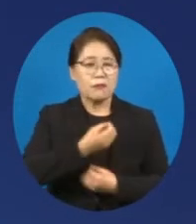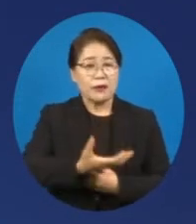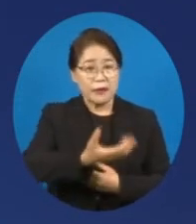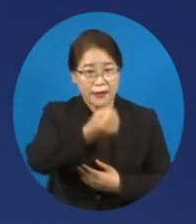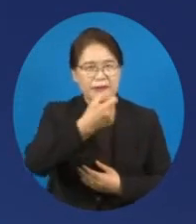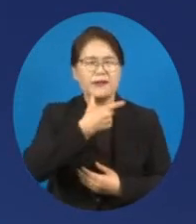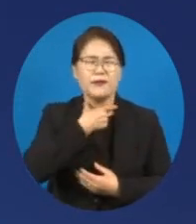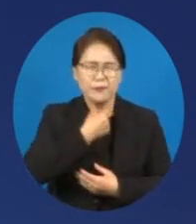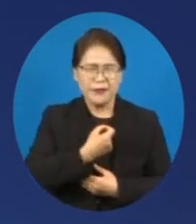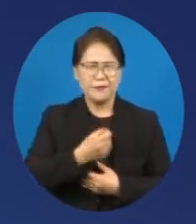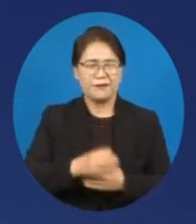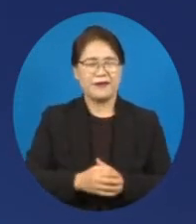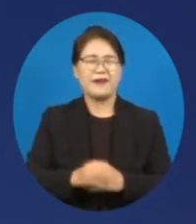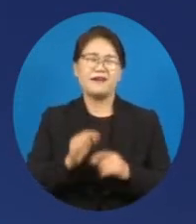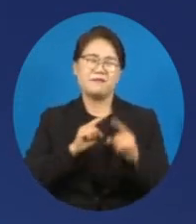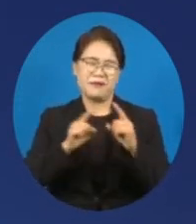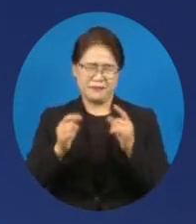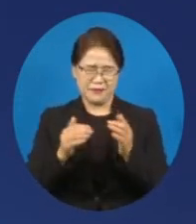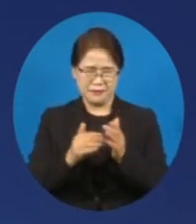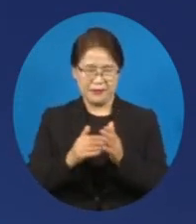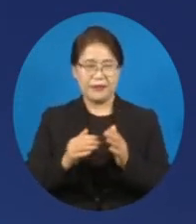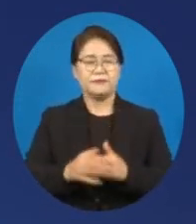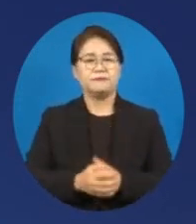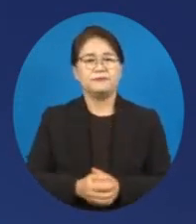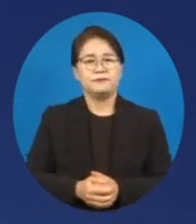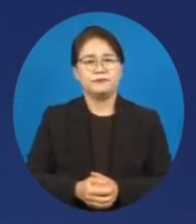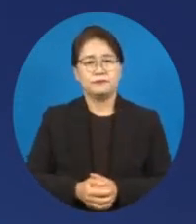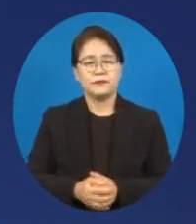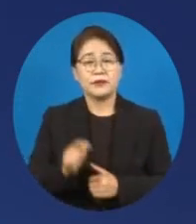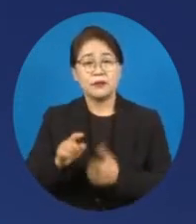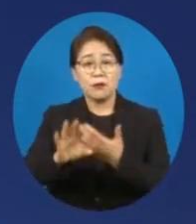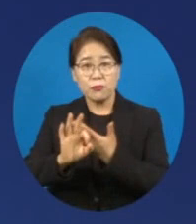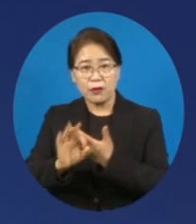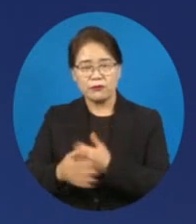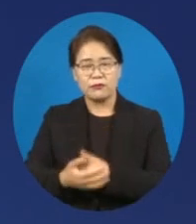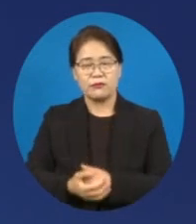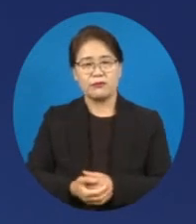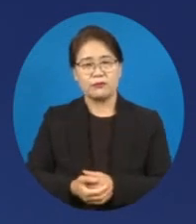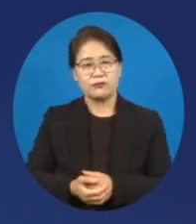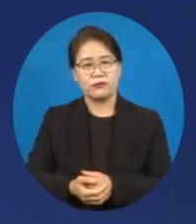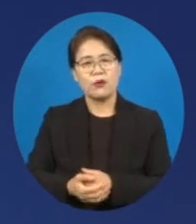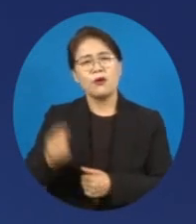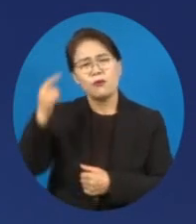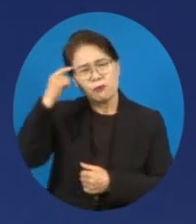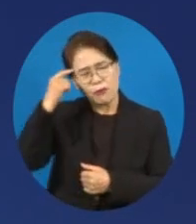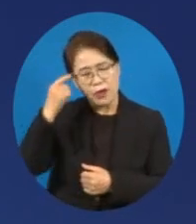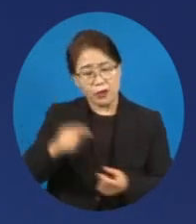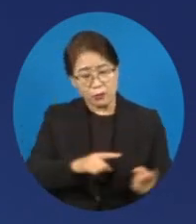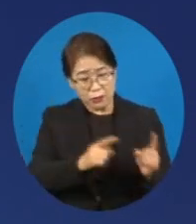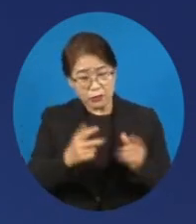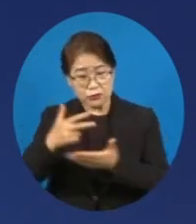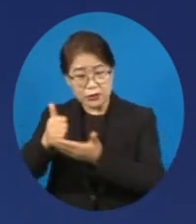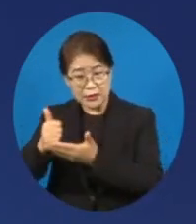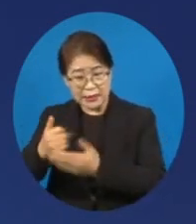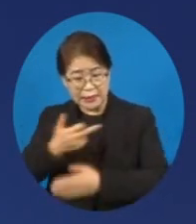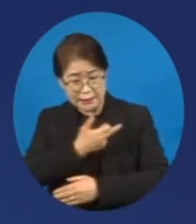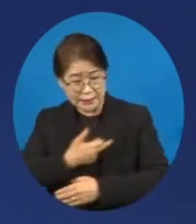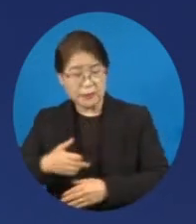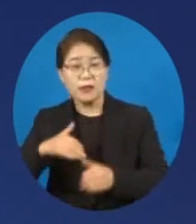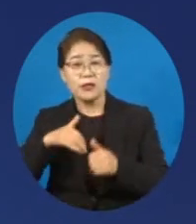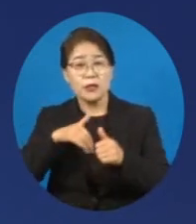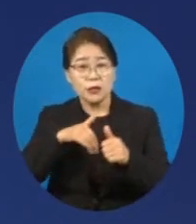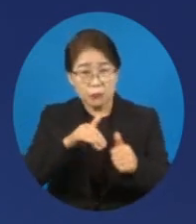평강이 있을지어다라고 말씀을 하신 것입니다 그러면 왜 부활하신 주님은 제자들을